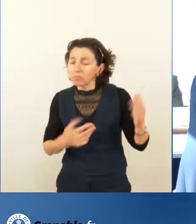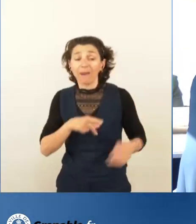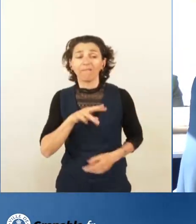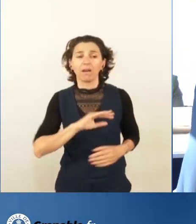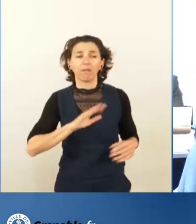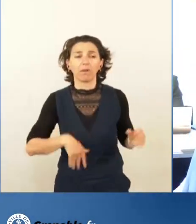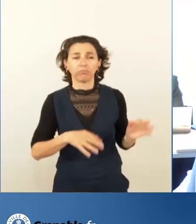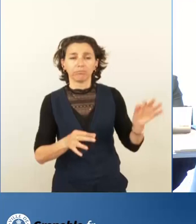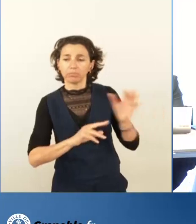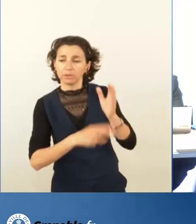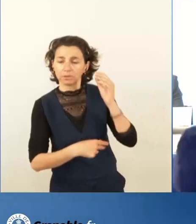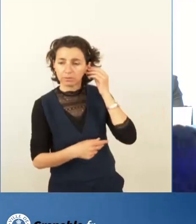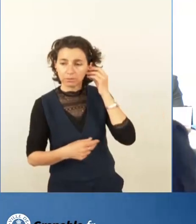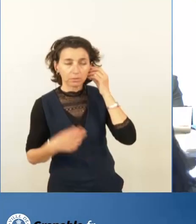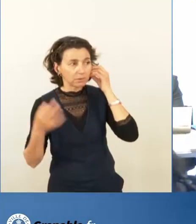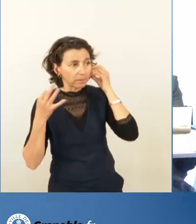signe qu'on va tout remettre